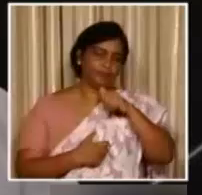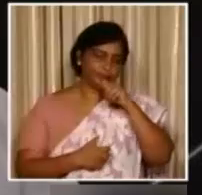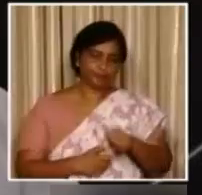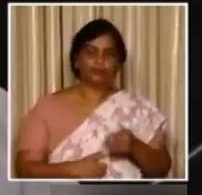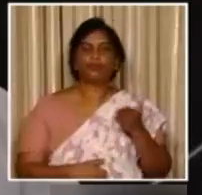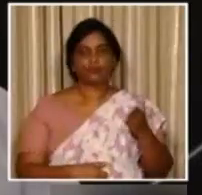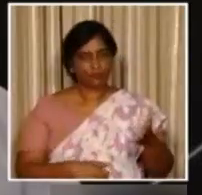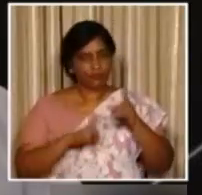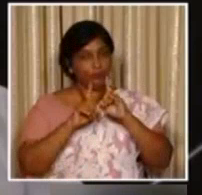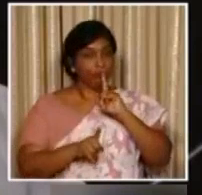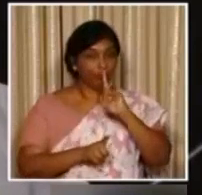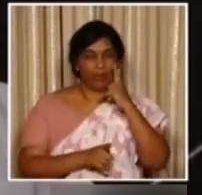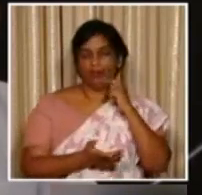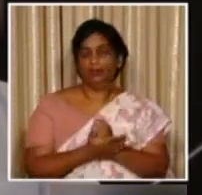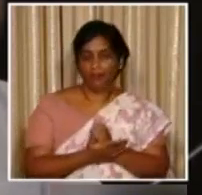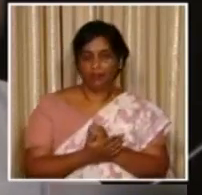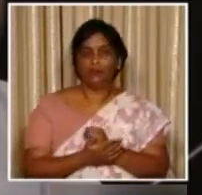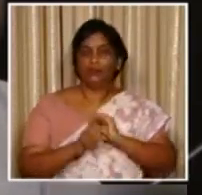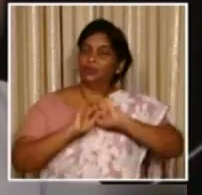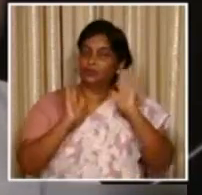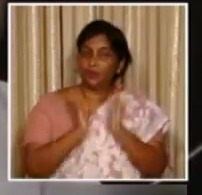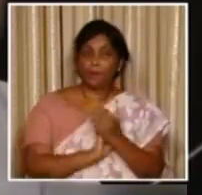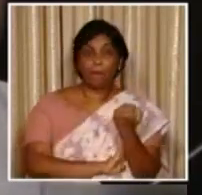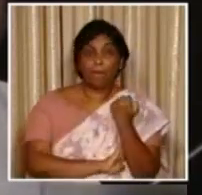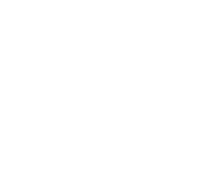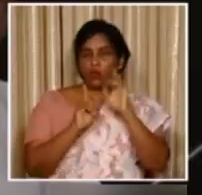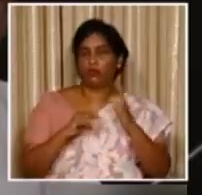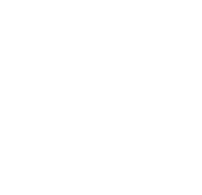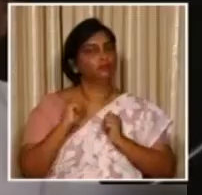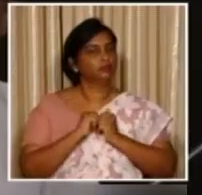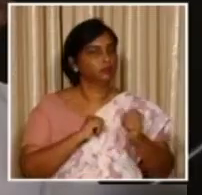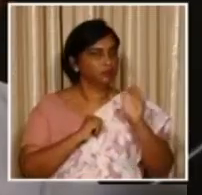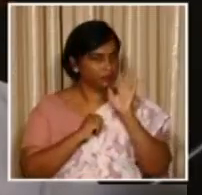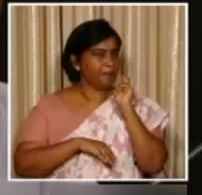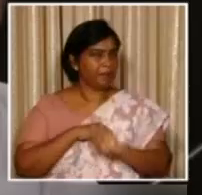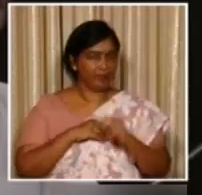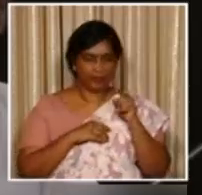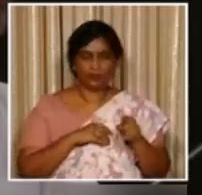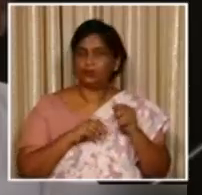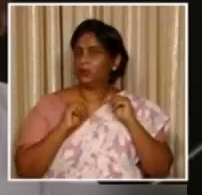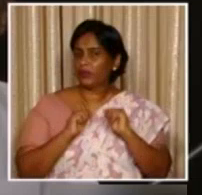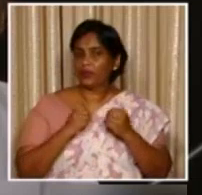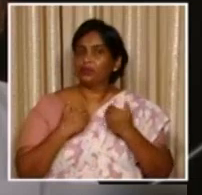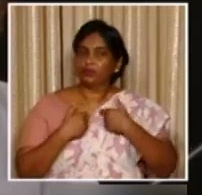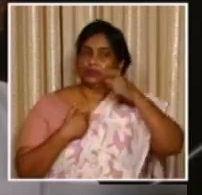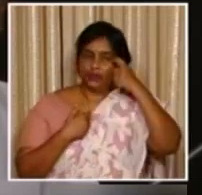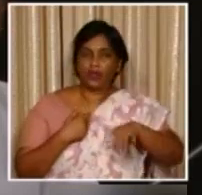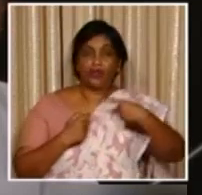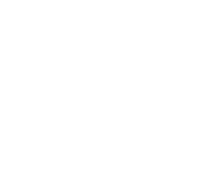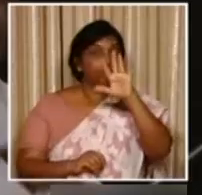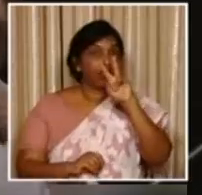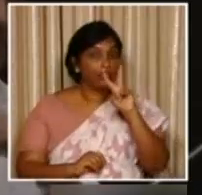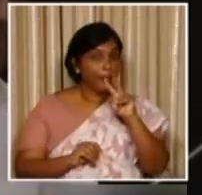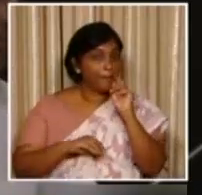පැහැදිලිවම මේවා කියනකොට ඉන්න බෑ. දැන් මේ සේරම බලය වෙනුවෙන් කරපු ක්‍රියාත්මක කරපු කුමන්ත්‍රණ මොකද අපි දැක්ක දවස් 52